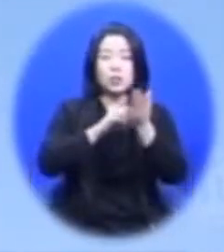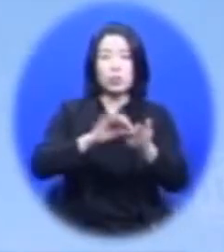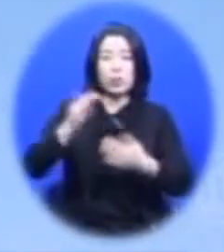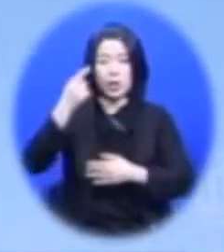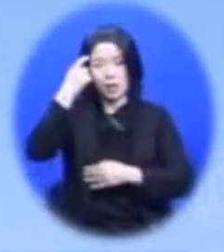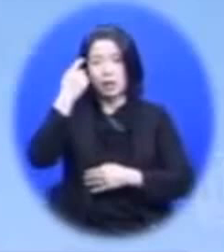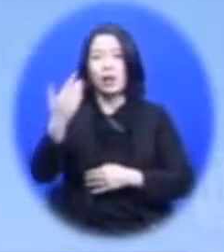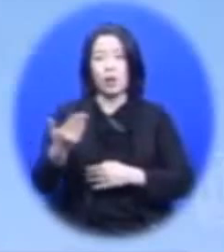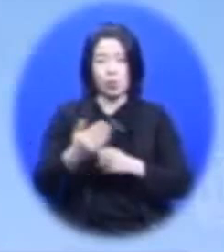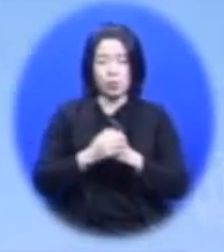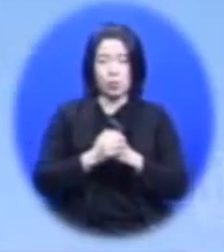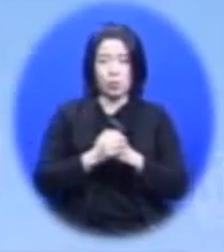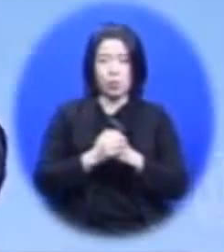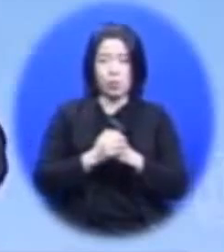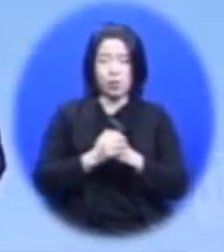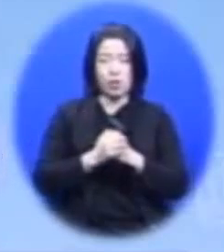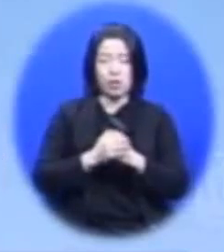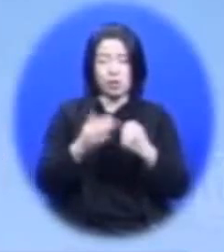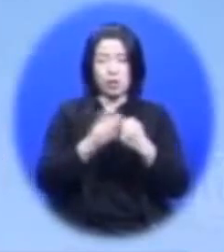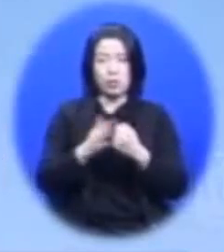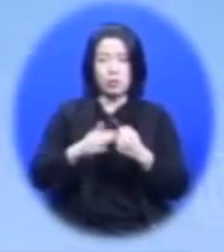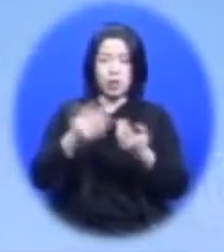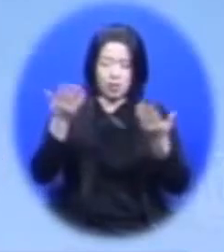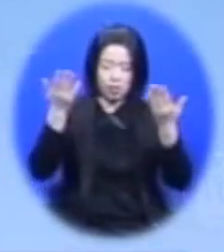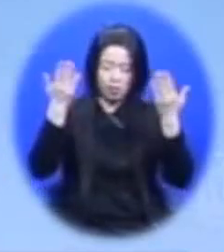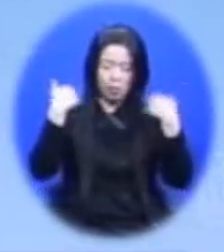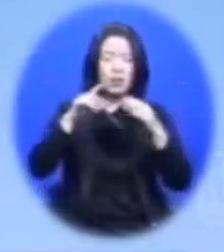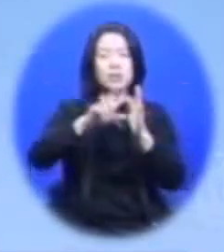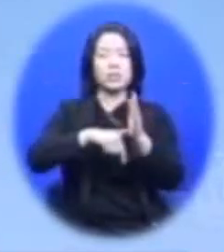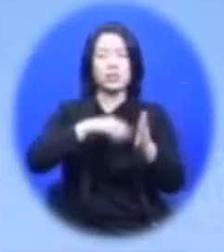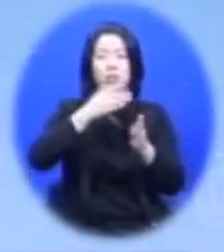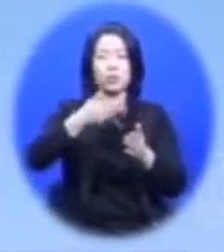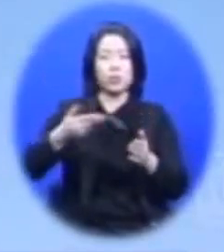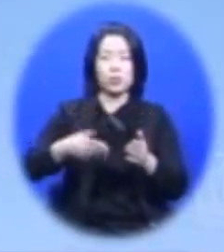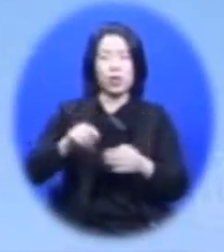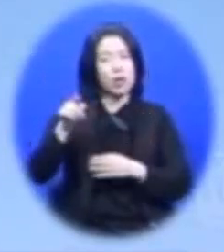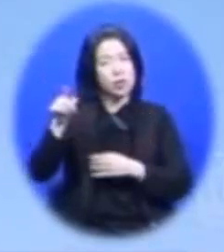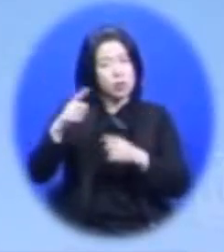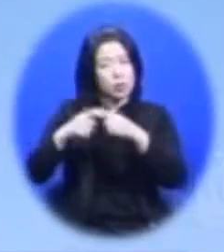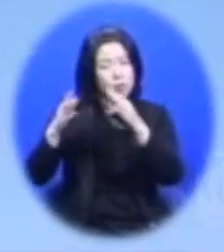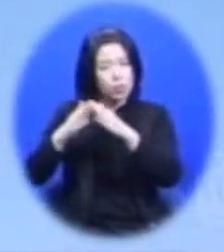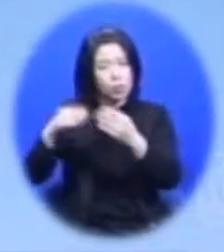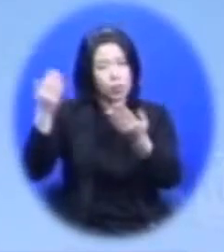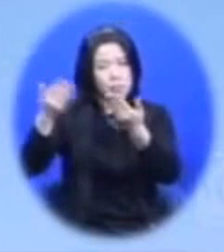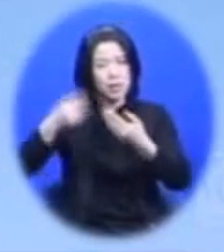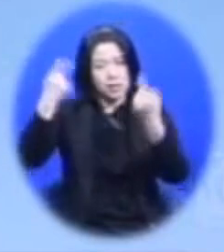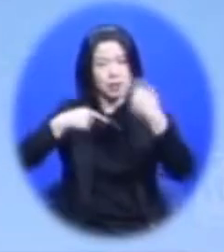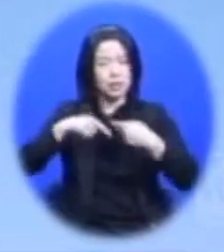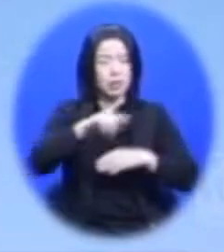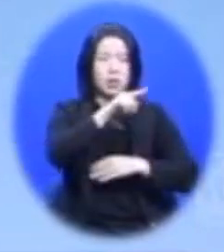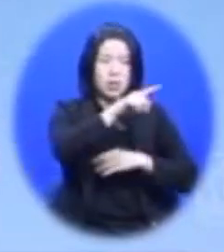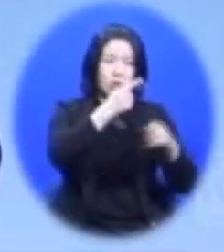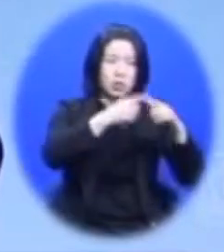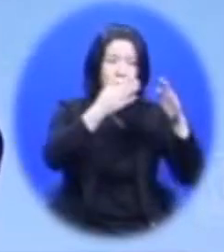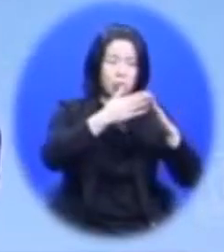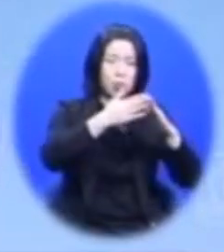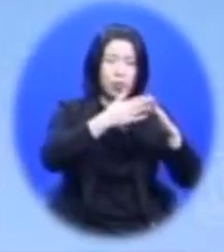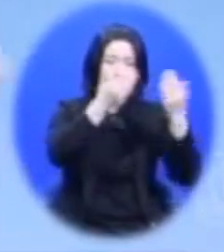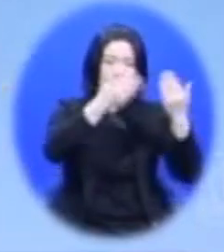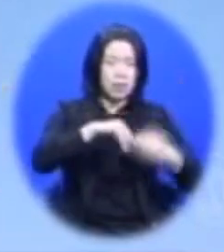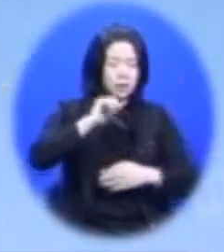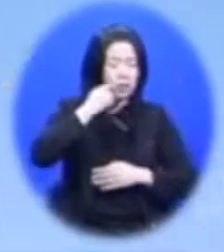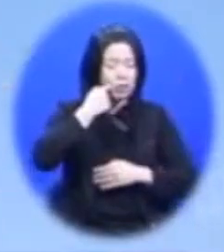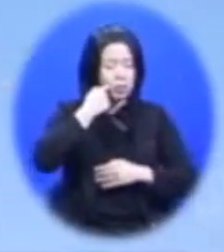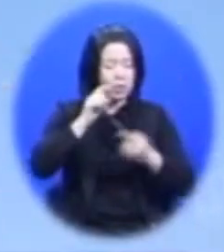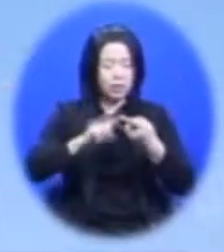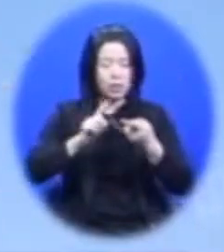것입니까? 그러면서 지나간 세월 동안 이 교회에서 당했던 상처, 저 교회에서 받았던 또 어려움들을 쭉